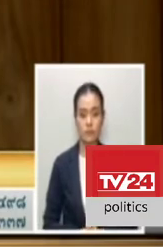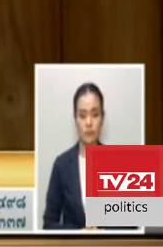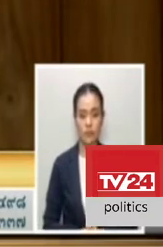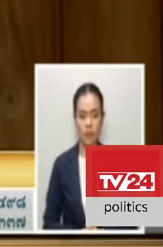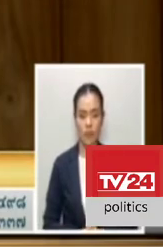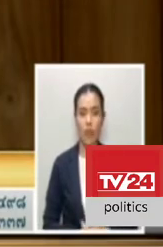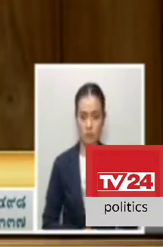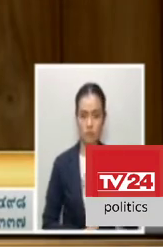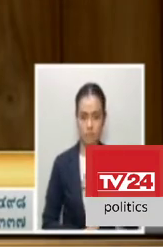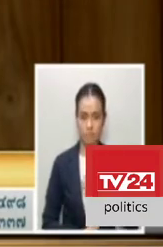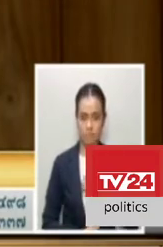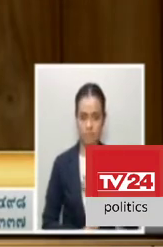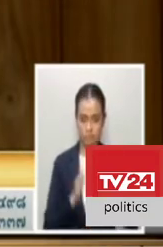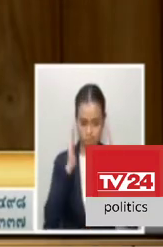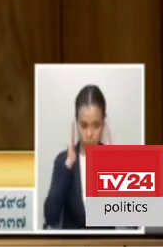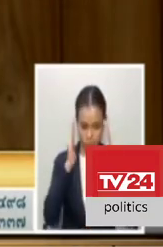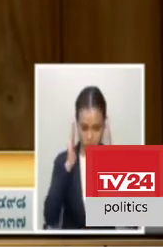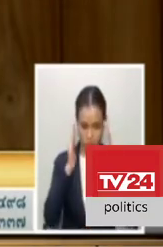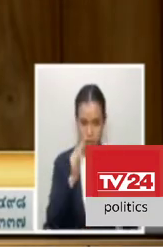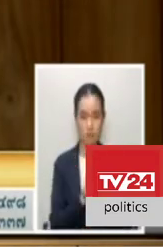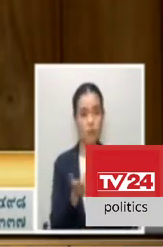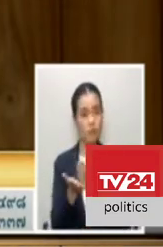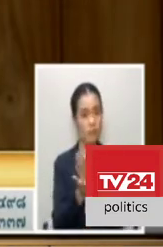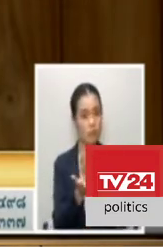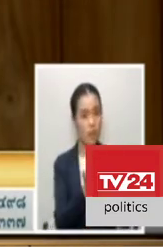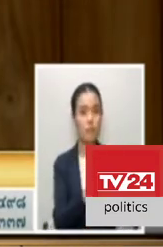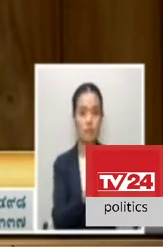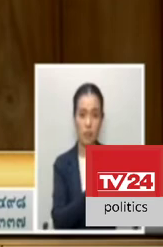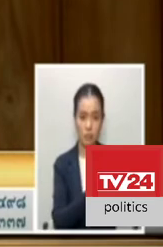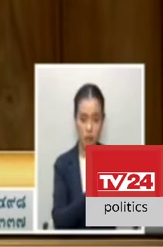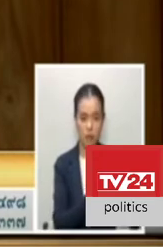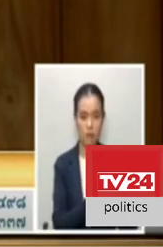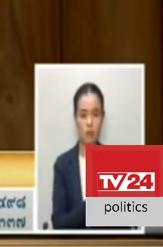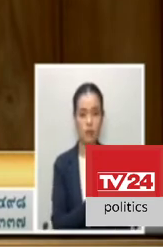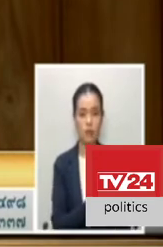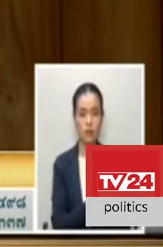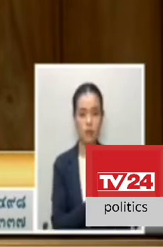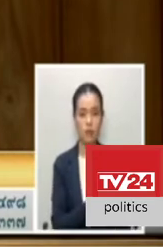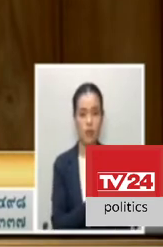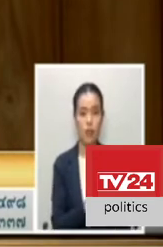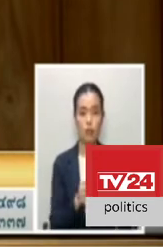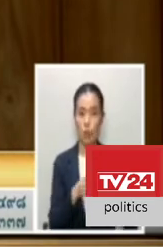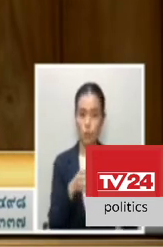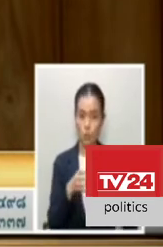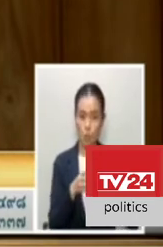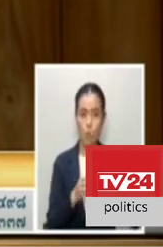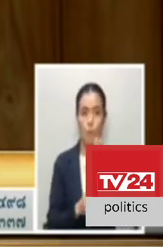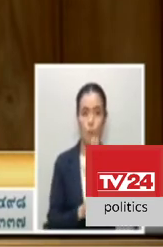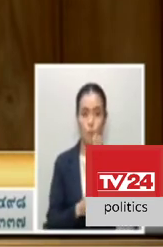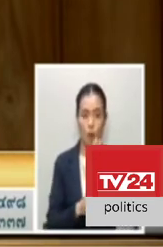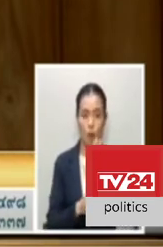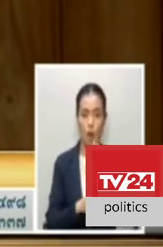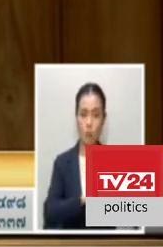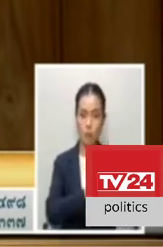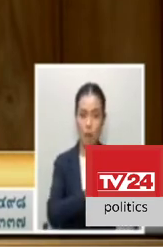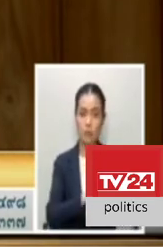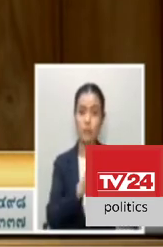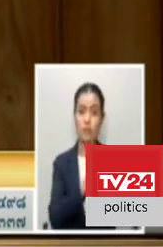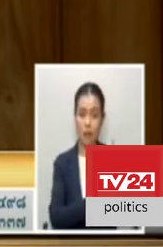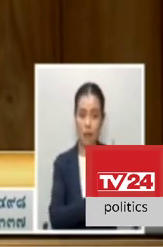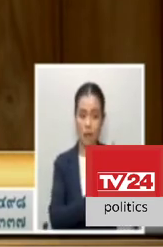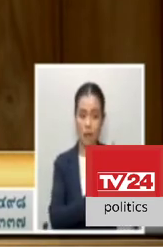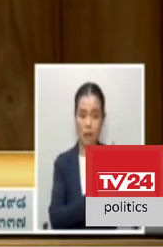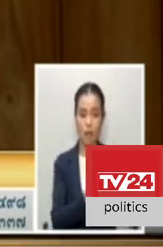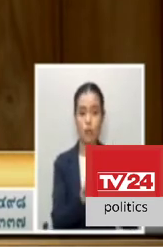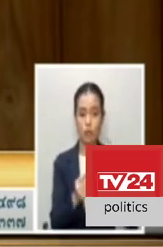มือนะครับว่ามลรัฐต่างๆเหล่านั้นทางพรรครีพับลิกันจะต้องชนะให้ได้เพราะว่าผู้ว่าการ